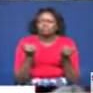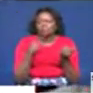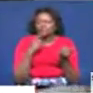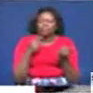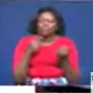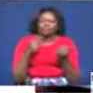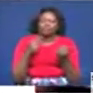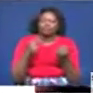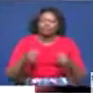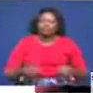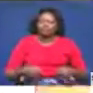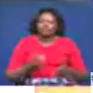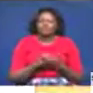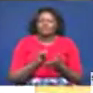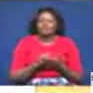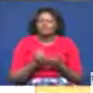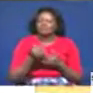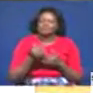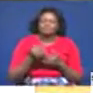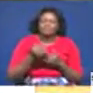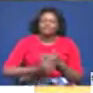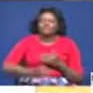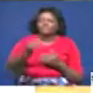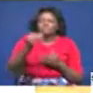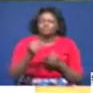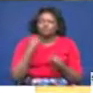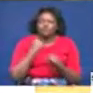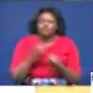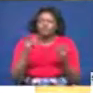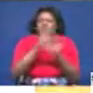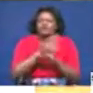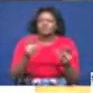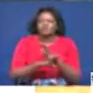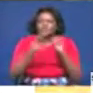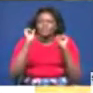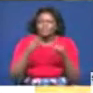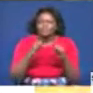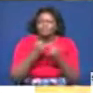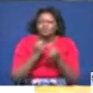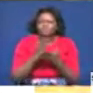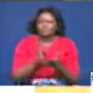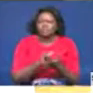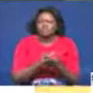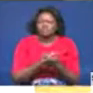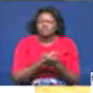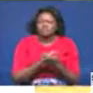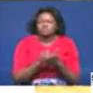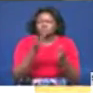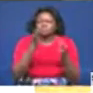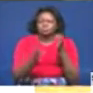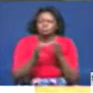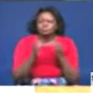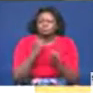ambaye walikuwa na maisha mengi mbeleni. Tutafanya lolote livyo ku make sure that justice